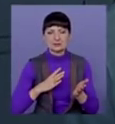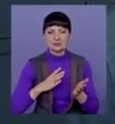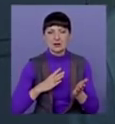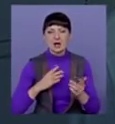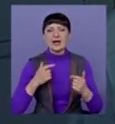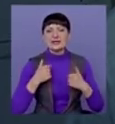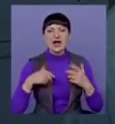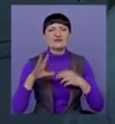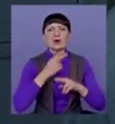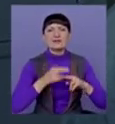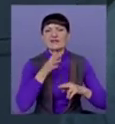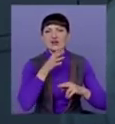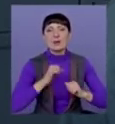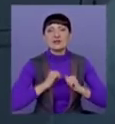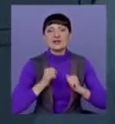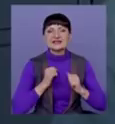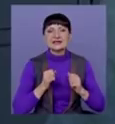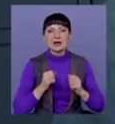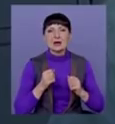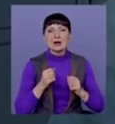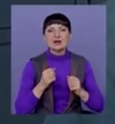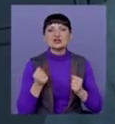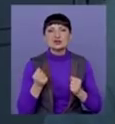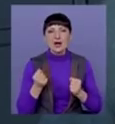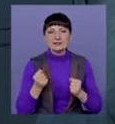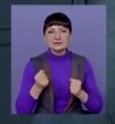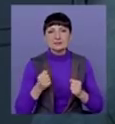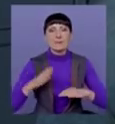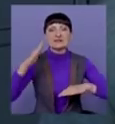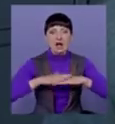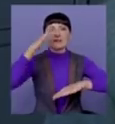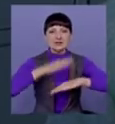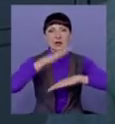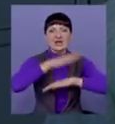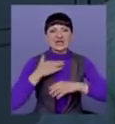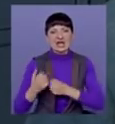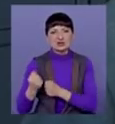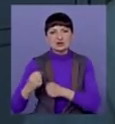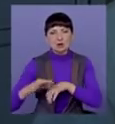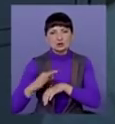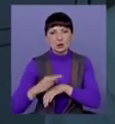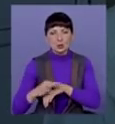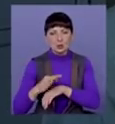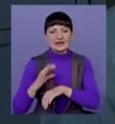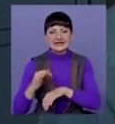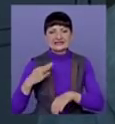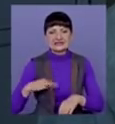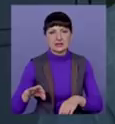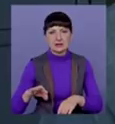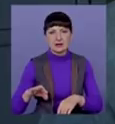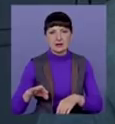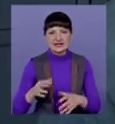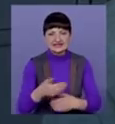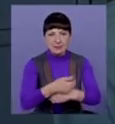ударились. Я все это время пытался держать, то есть первое время, когда мы вот так подскакивали, я держал жену рядом и сына